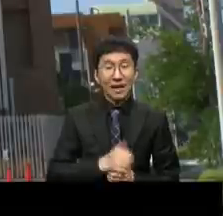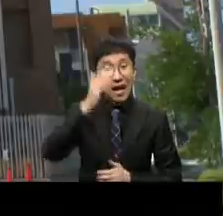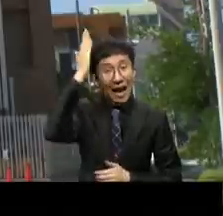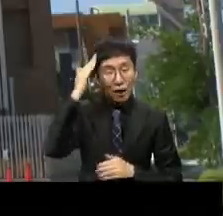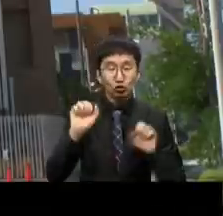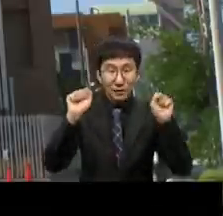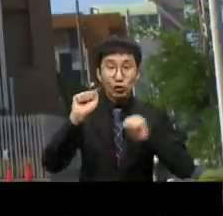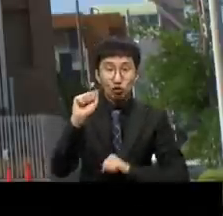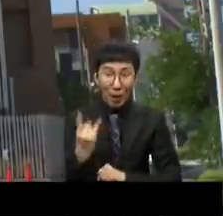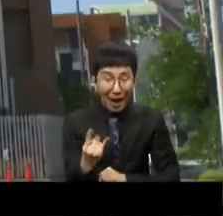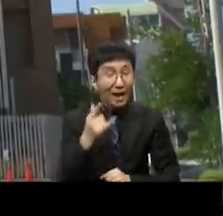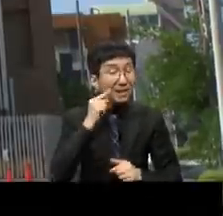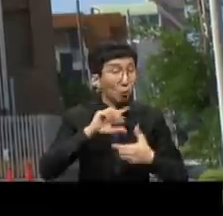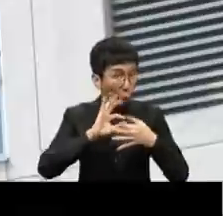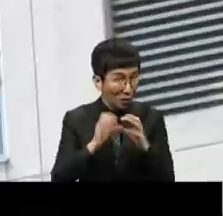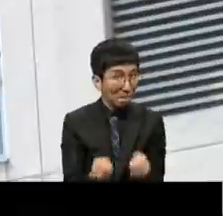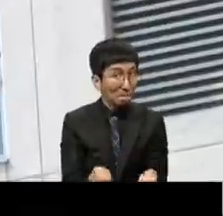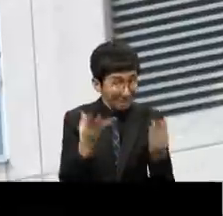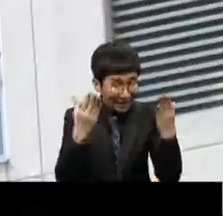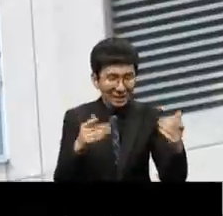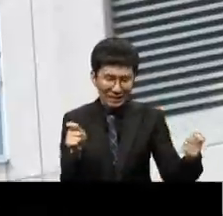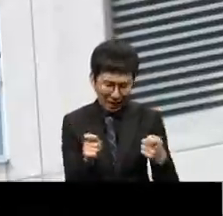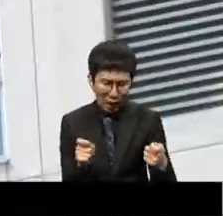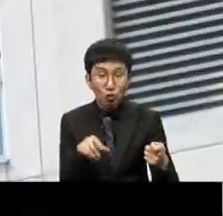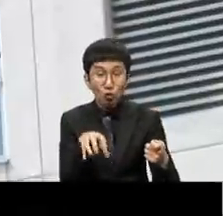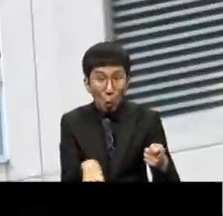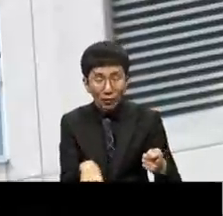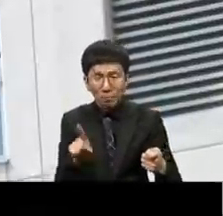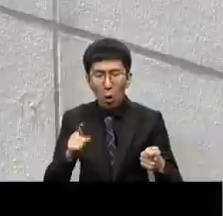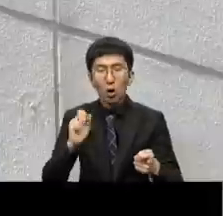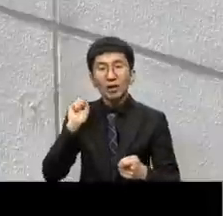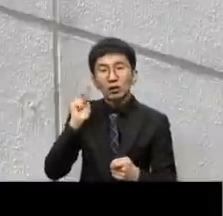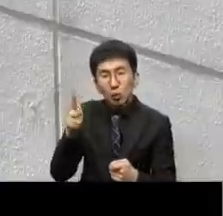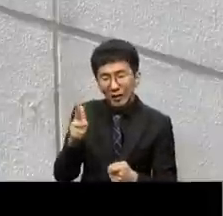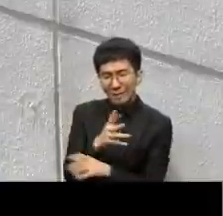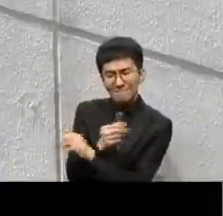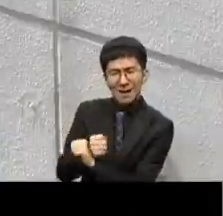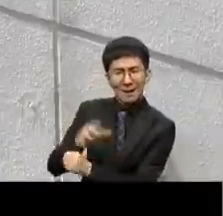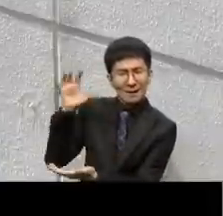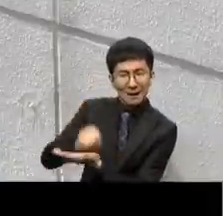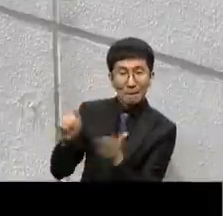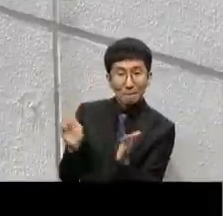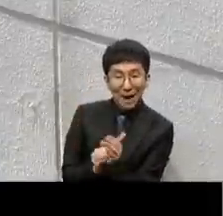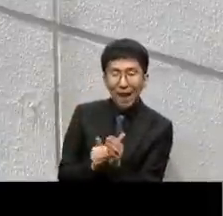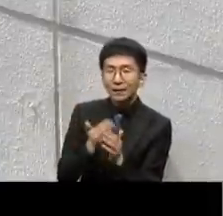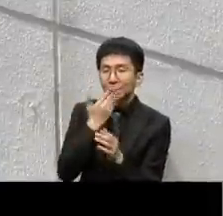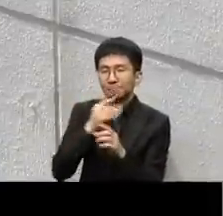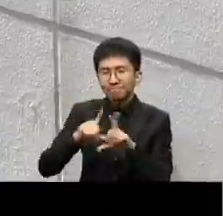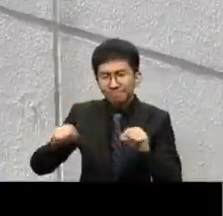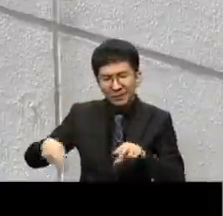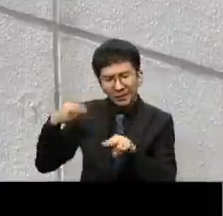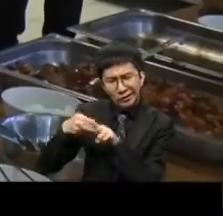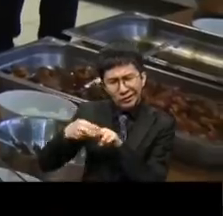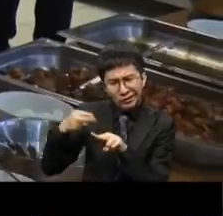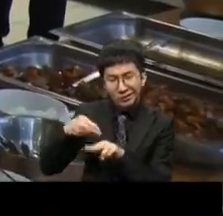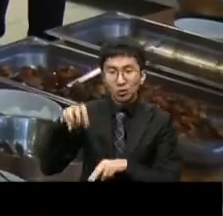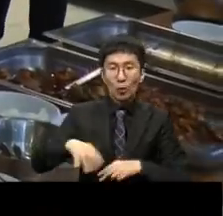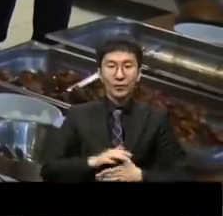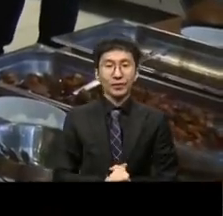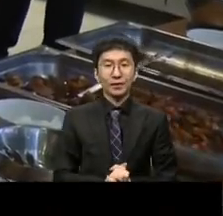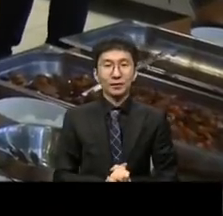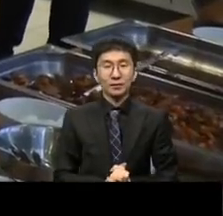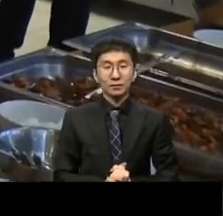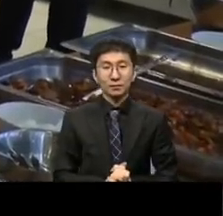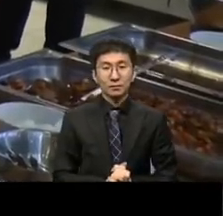대한체육회가 도쿄올림픽 선수촌 근처 한 호텔을 통째로 빌려 마련한 급식 지원센터입니다.